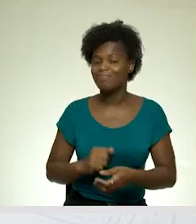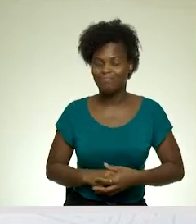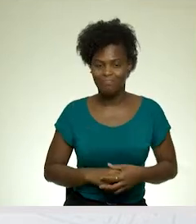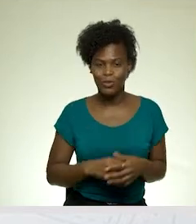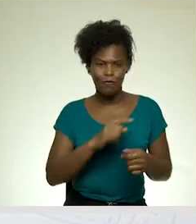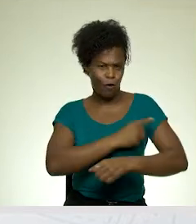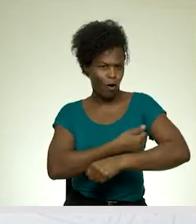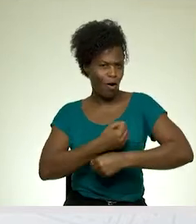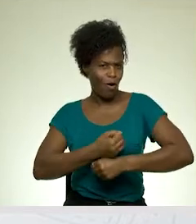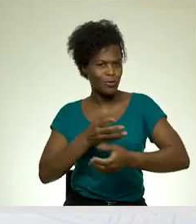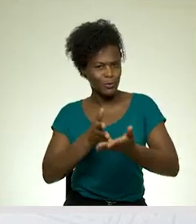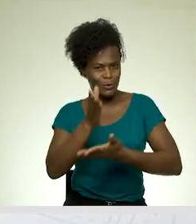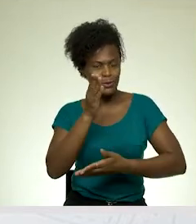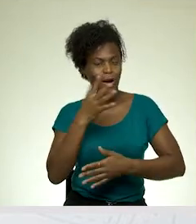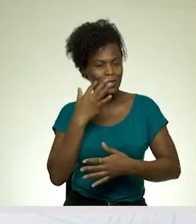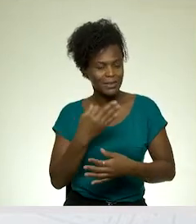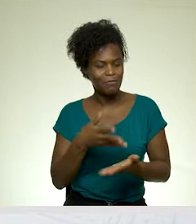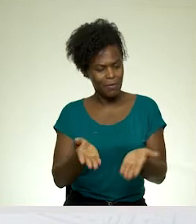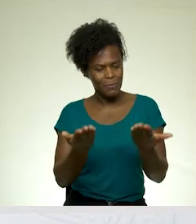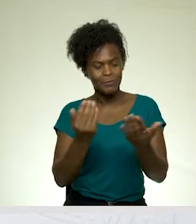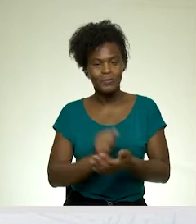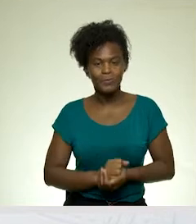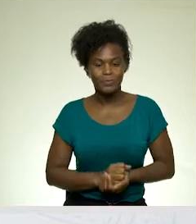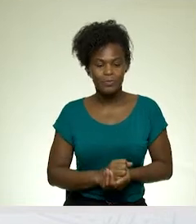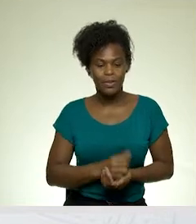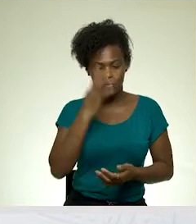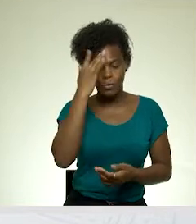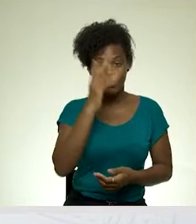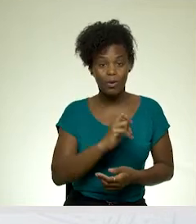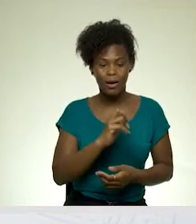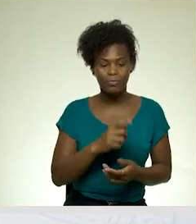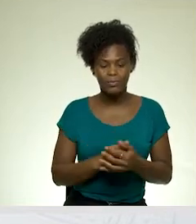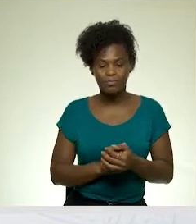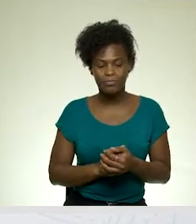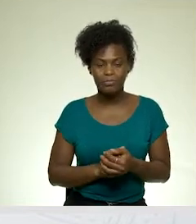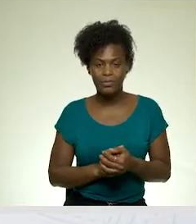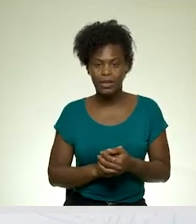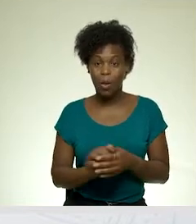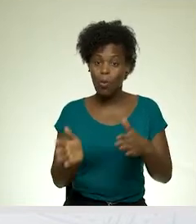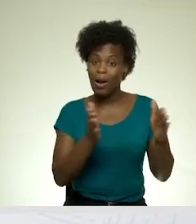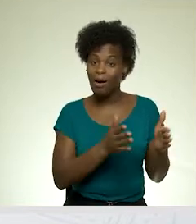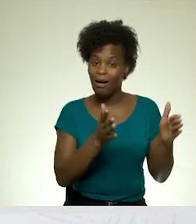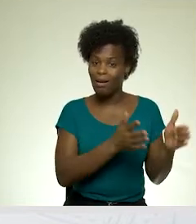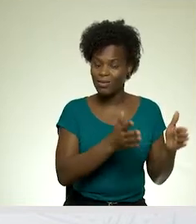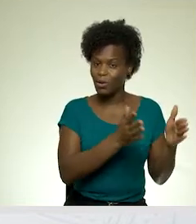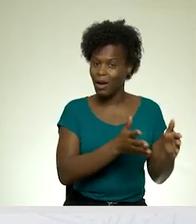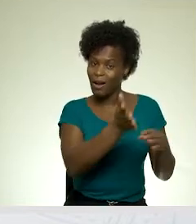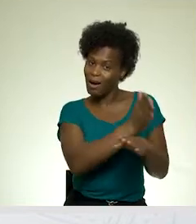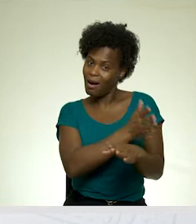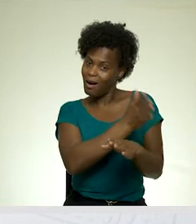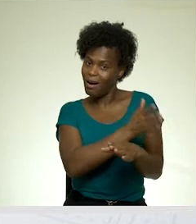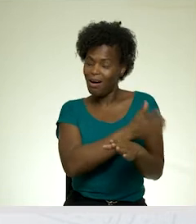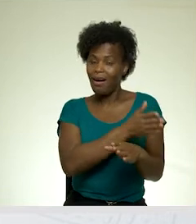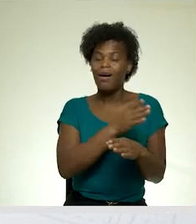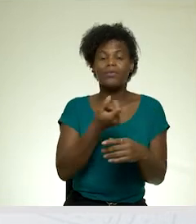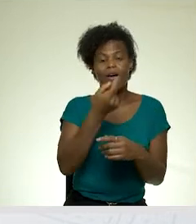fort. Continue comme ça. On y va. 3. À côté de la pharmacie. À côté de la pharmacie, il y